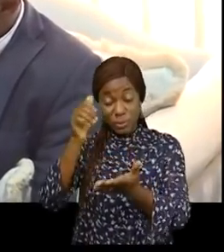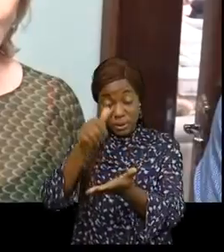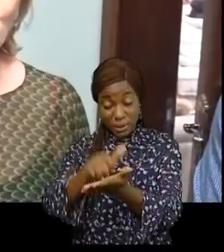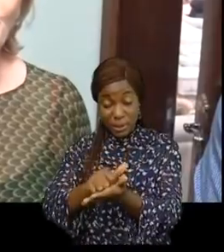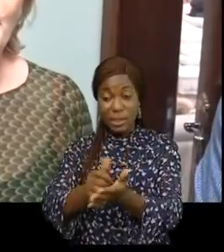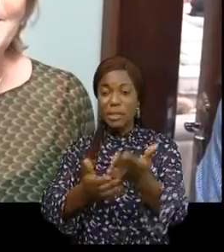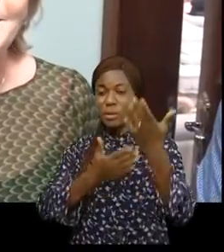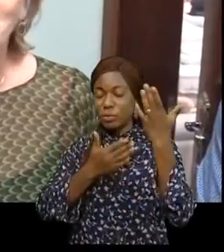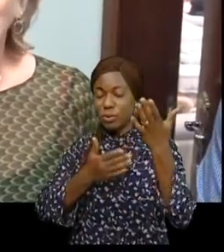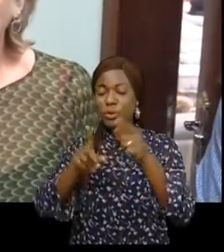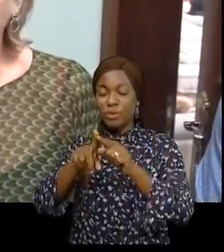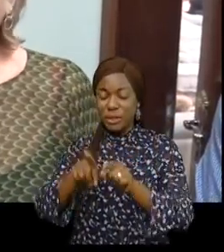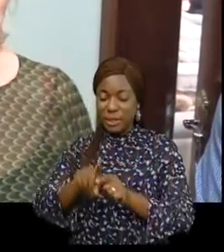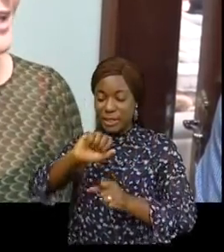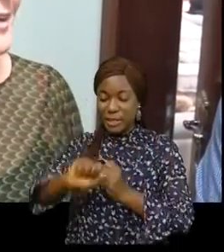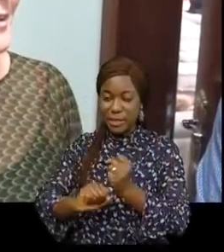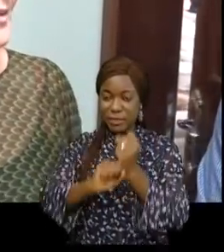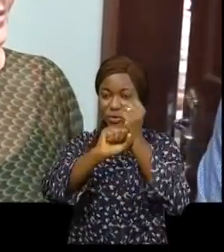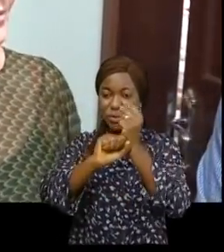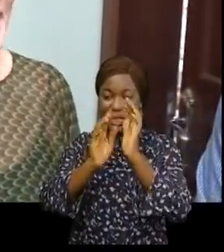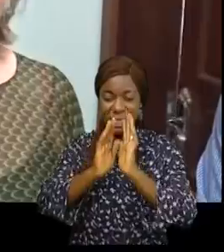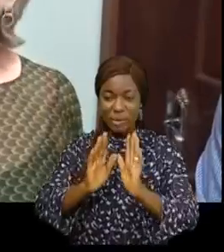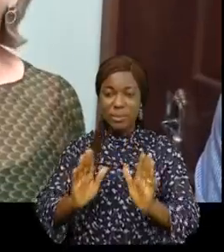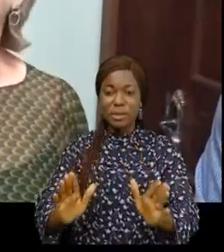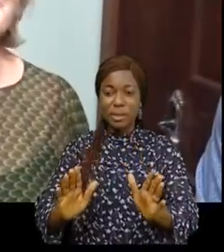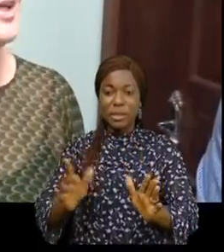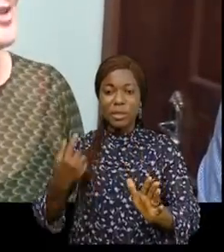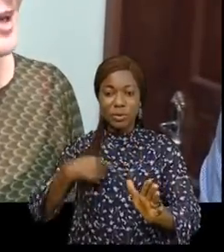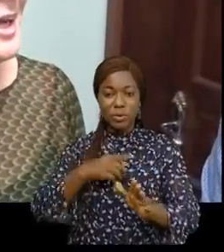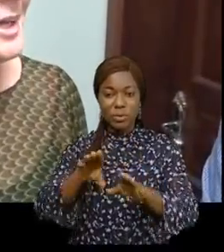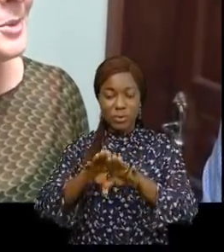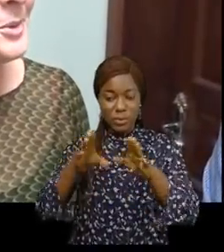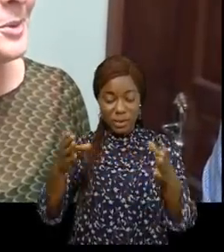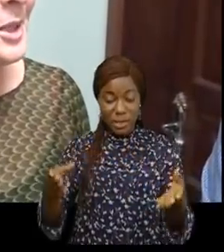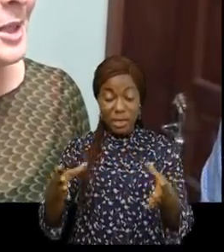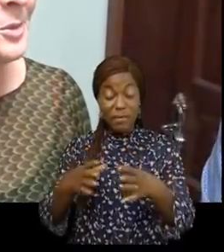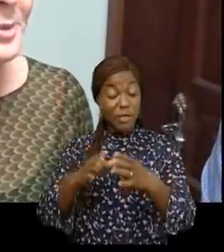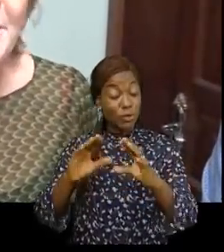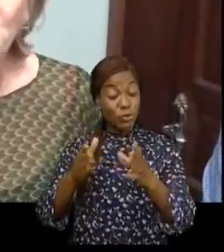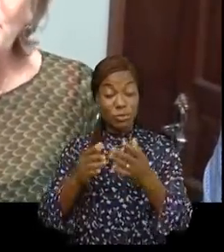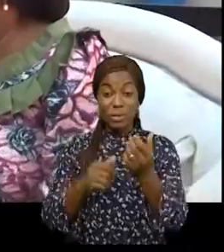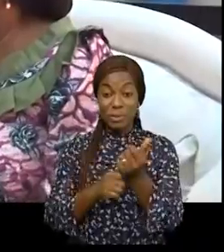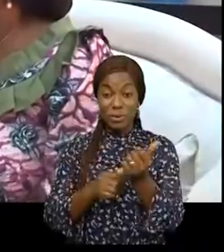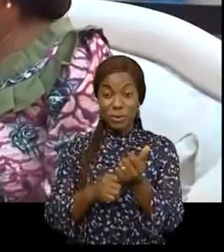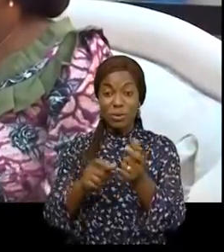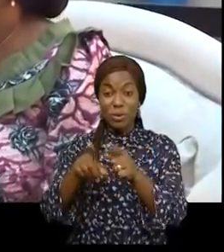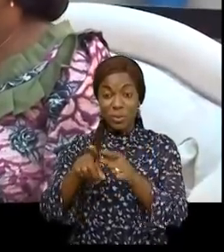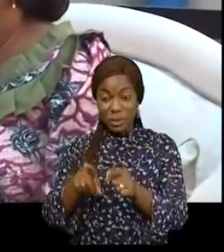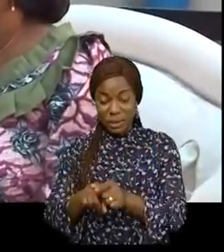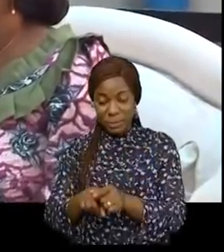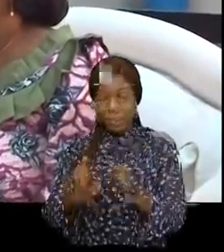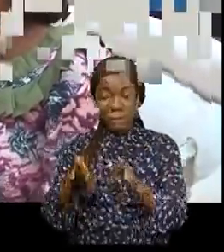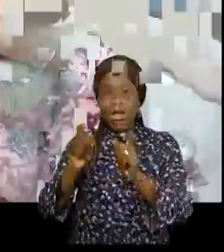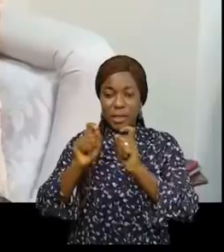et renforcement de capacité. Donc on est ouvert bien sûr à toute suggestion dans la. Très